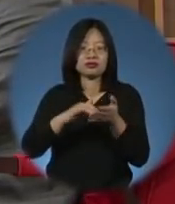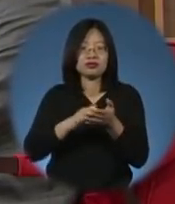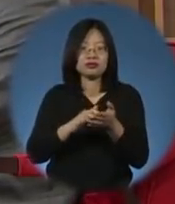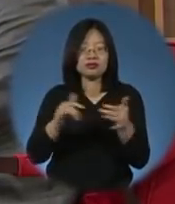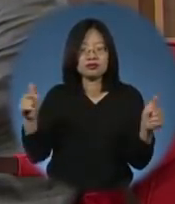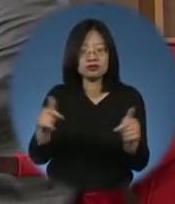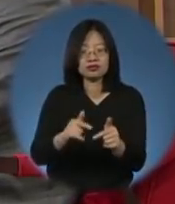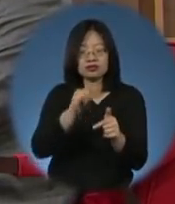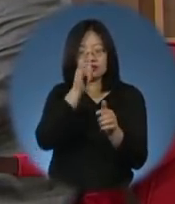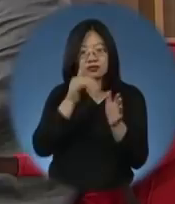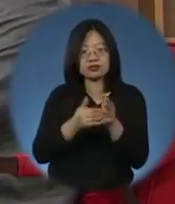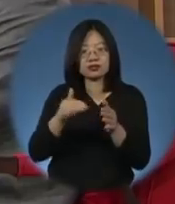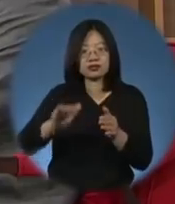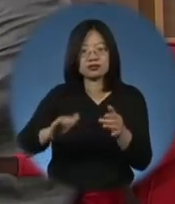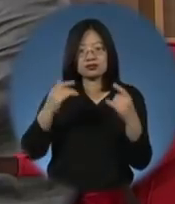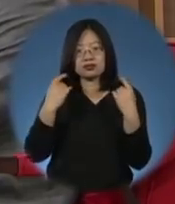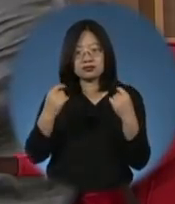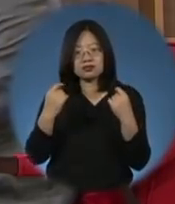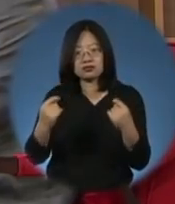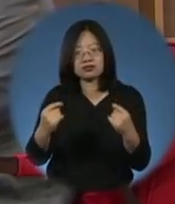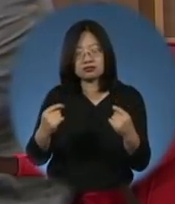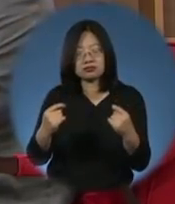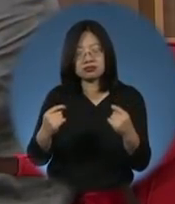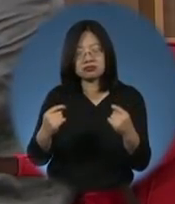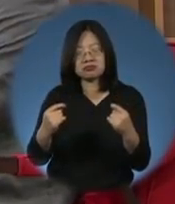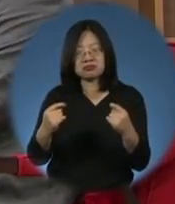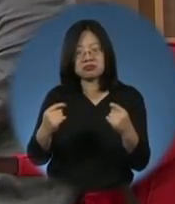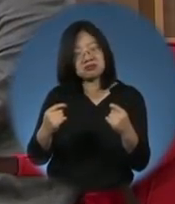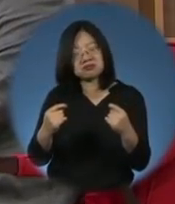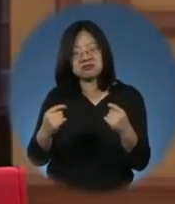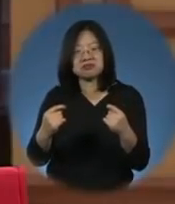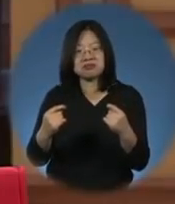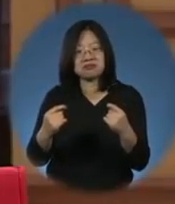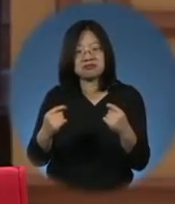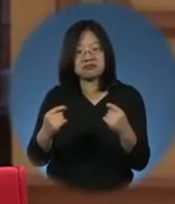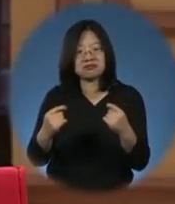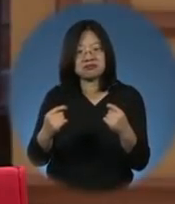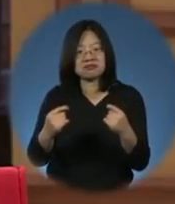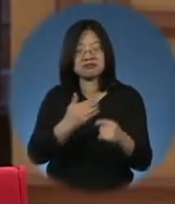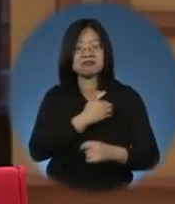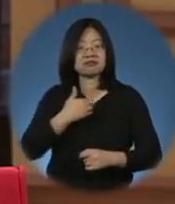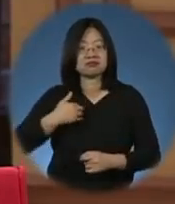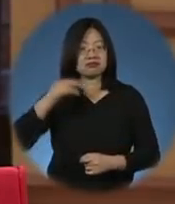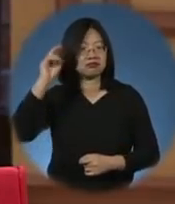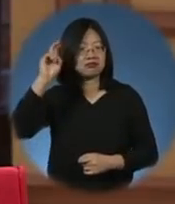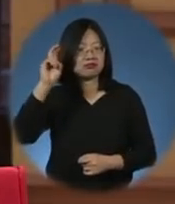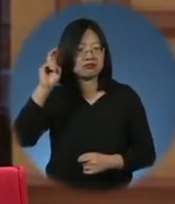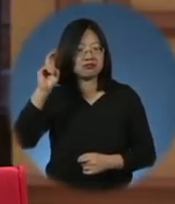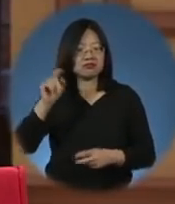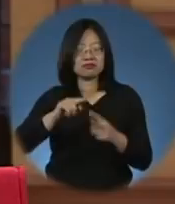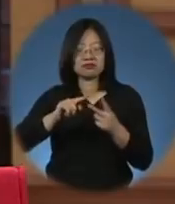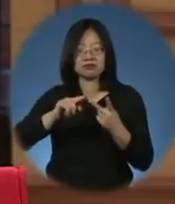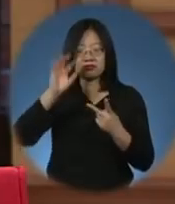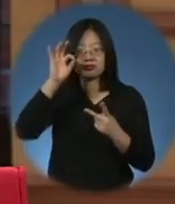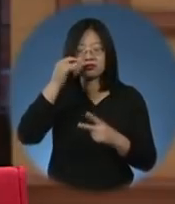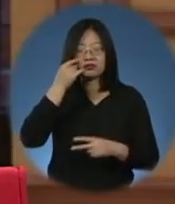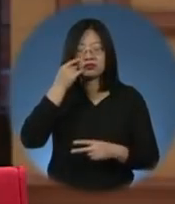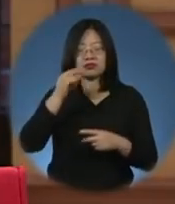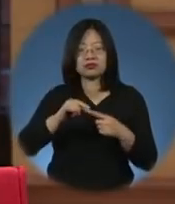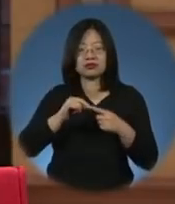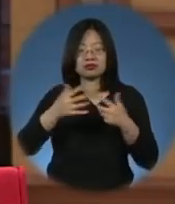아무리 줄어들어도 여전히 떵떵거릴 거 아닙니까? 그렇죠. 근데 그게 이제 두 가지를 좀 보셔야 될 것 같습니다. 첫